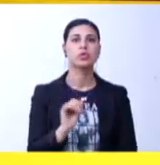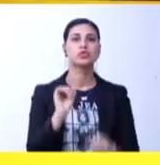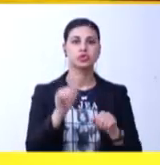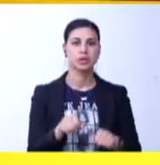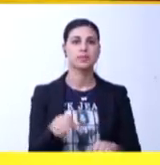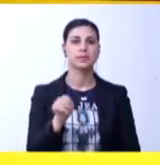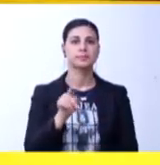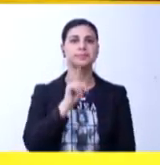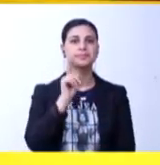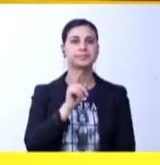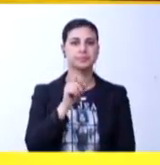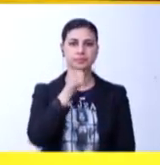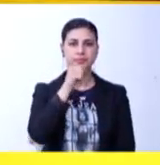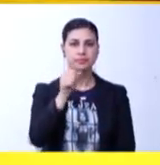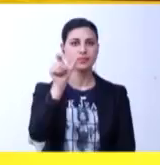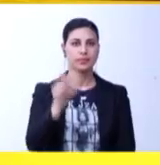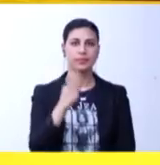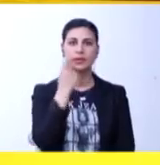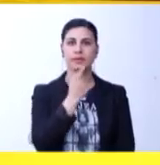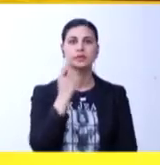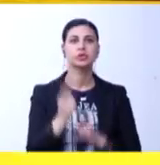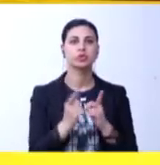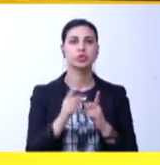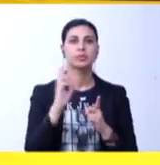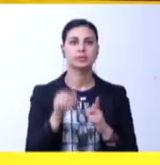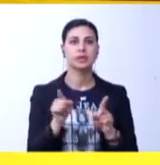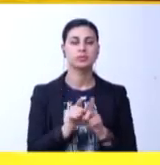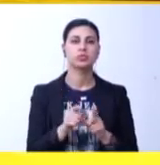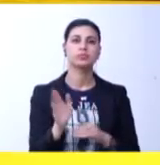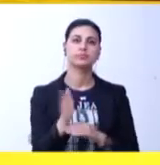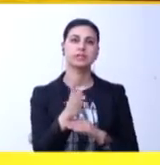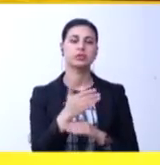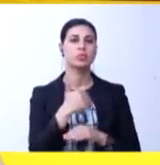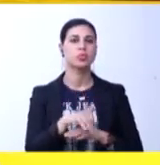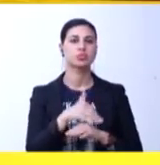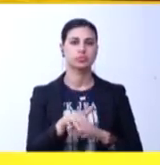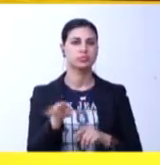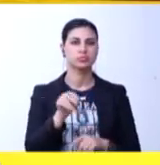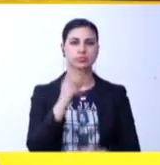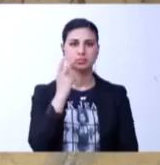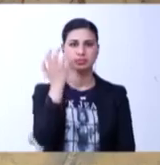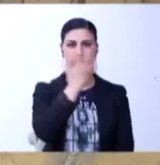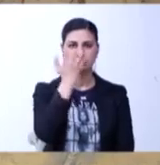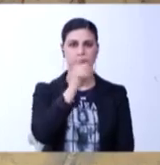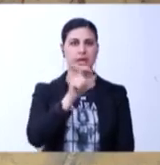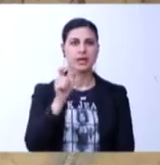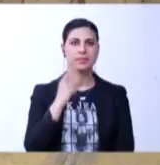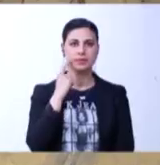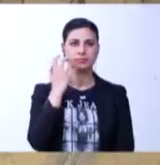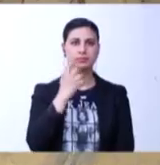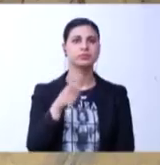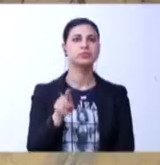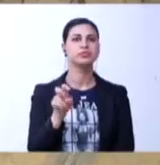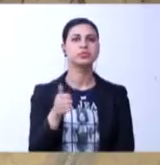შეიძლება ზრდასრული ადამიანები თან ისწორებდნენ კბილებს და თან ისე დადიოდნენ ქუჩაში, რომ ვერავინ შეამჩნიოს ვერც სამსახურში და ვერც სამუშაო